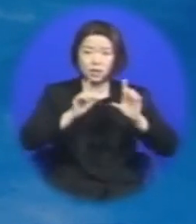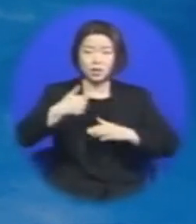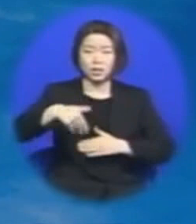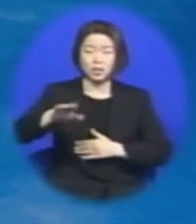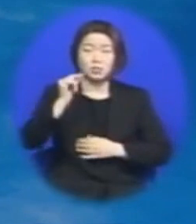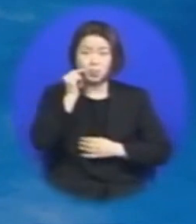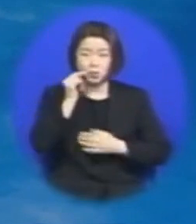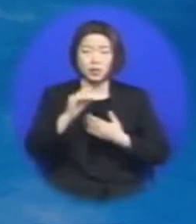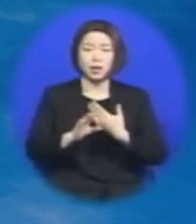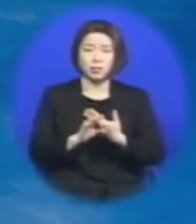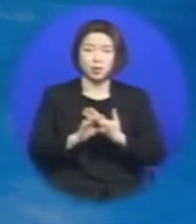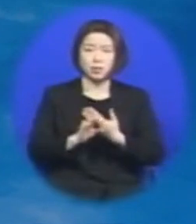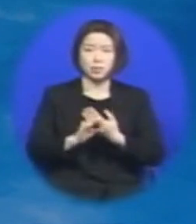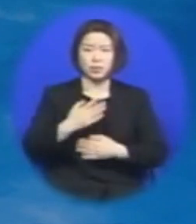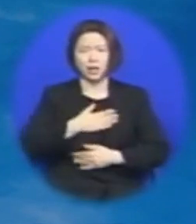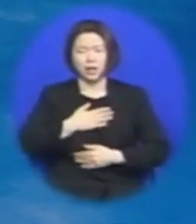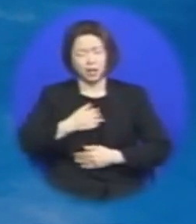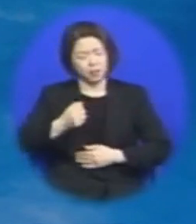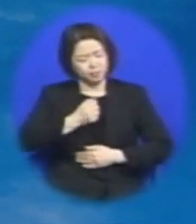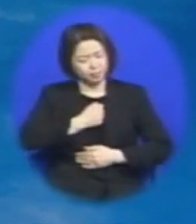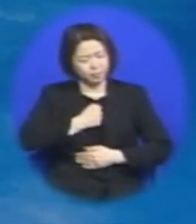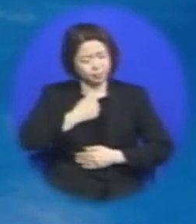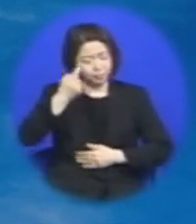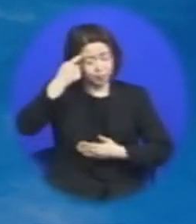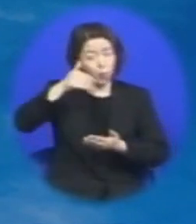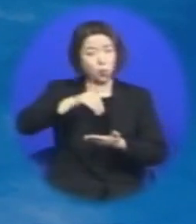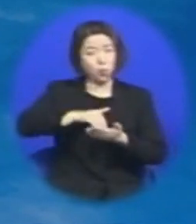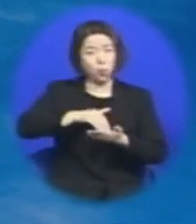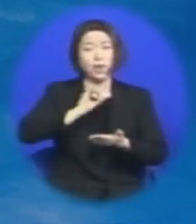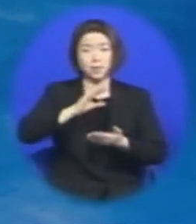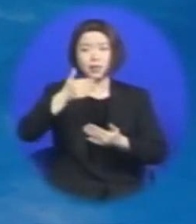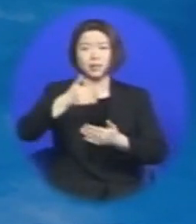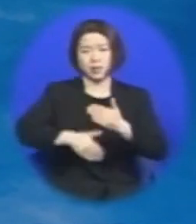그러면 가슴을 치는 후에만 남습니다